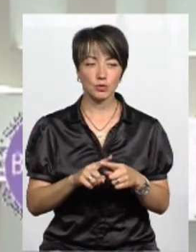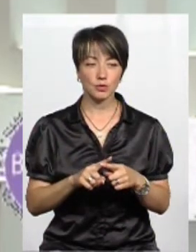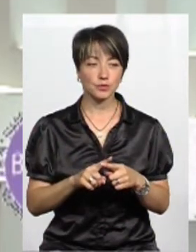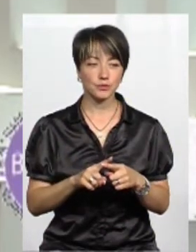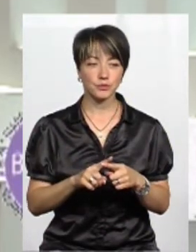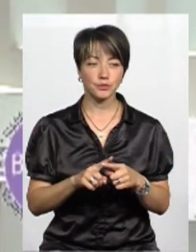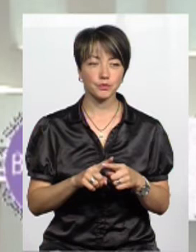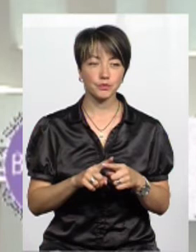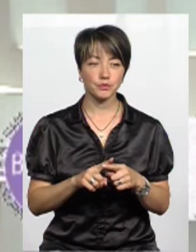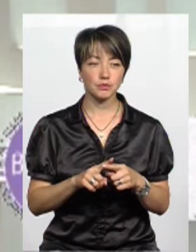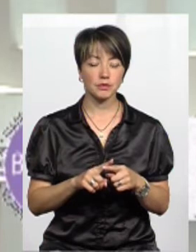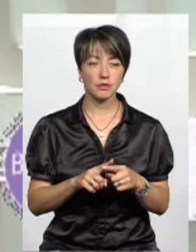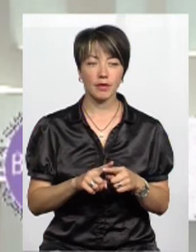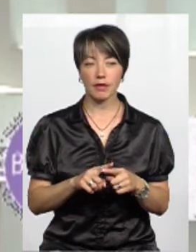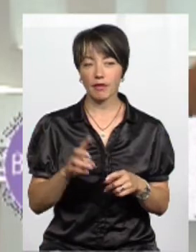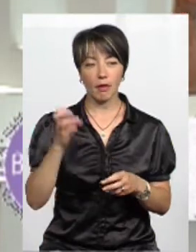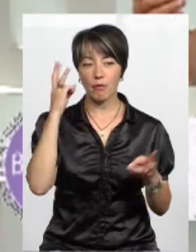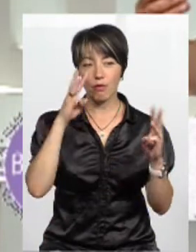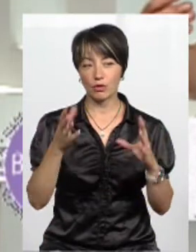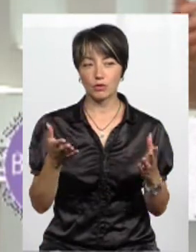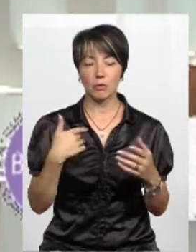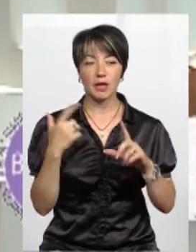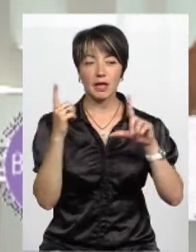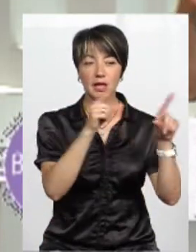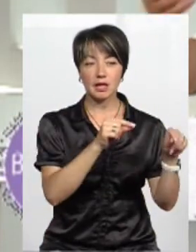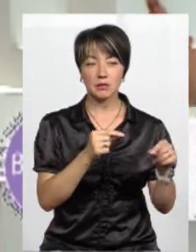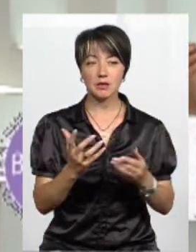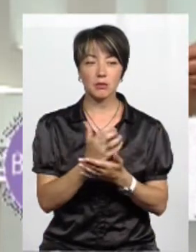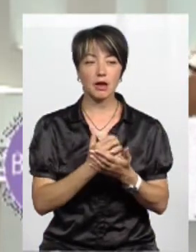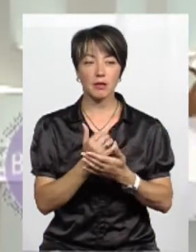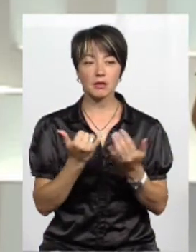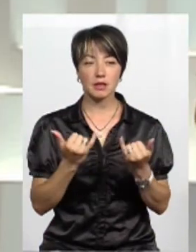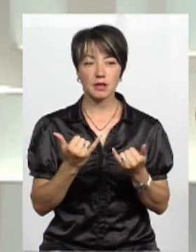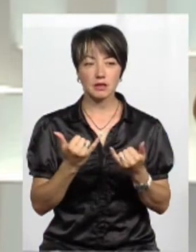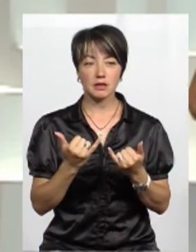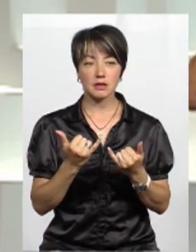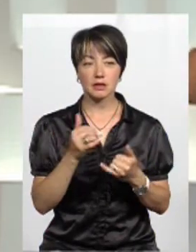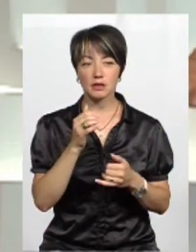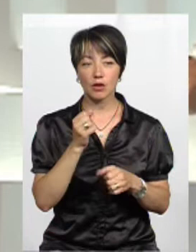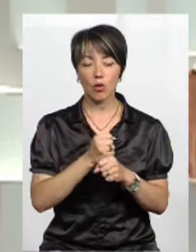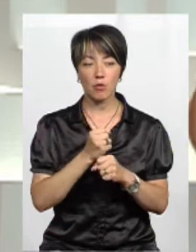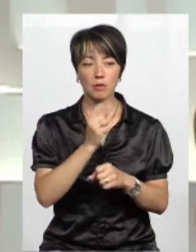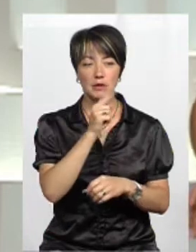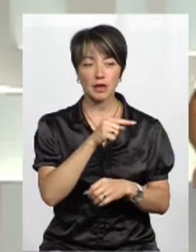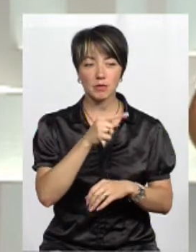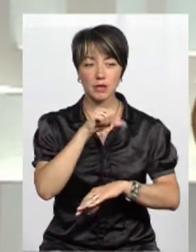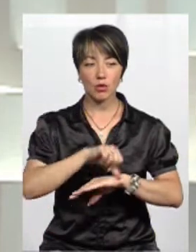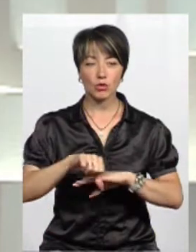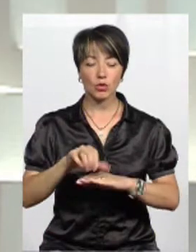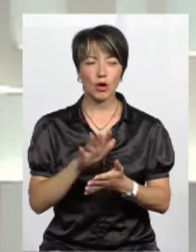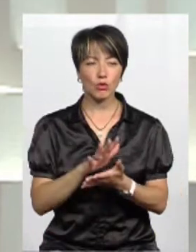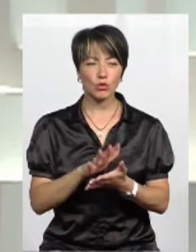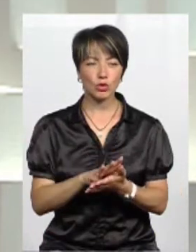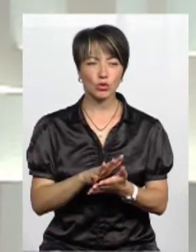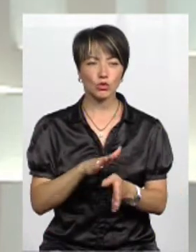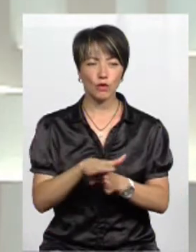ну, принаймні не модно, так? Ми туди їдемо і збираємося за зарплату, робимо там найтаку,